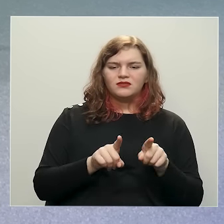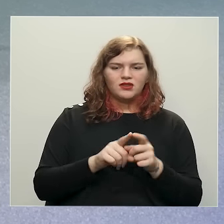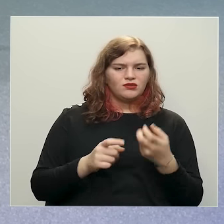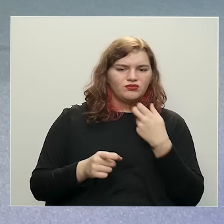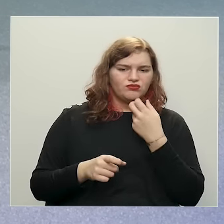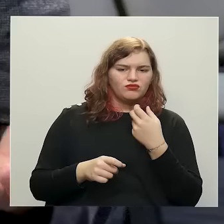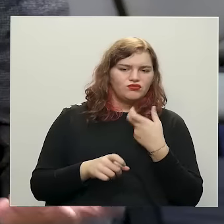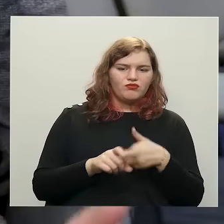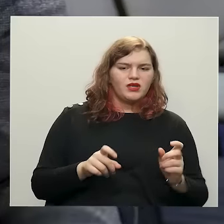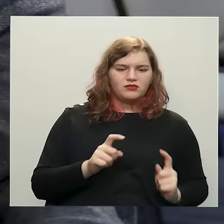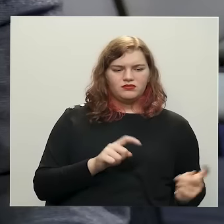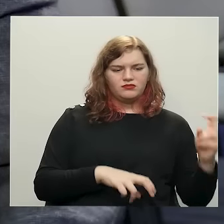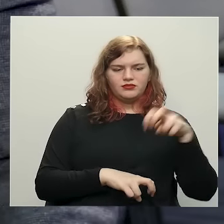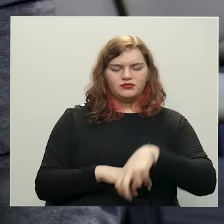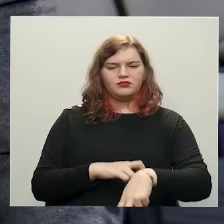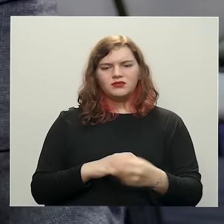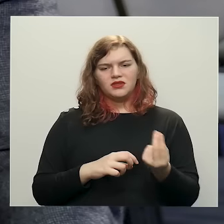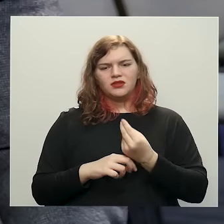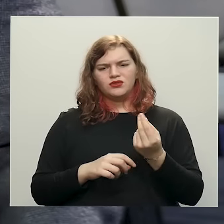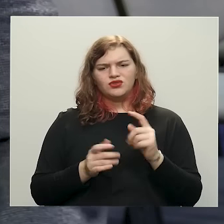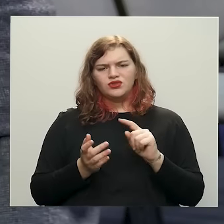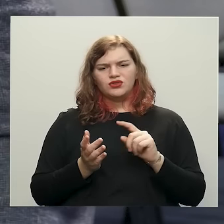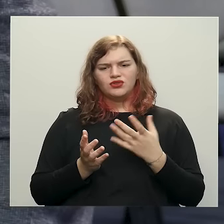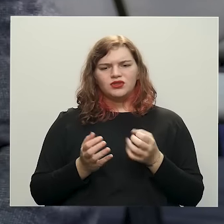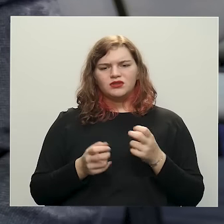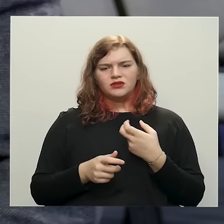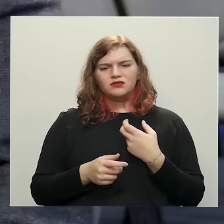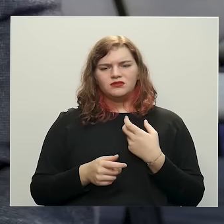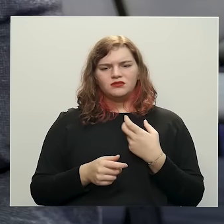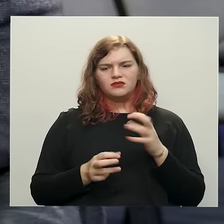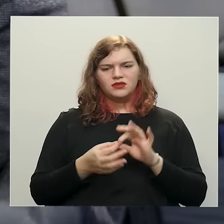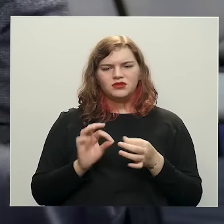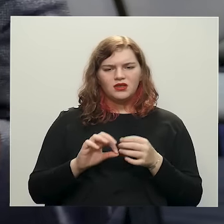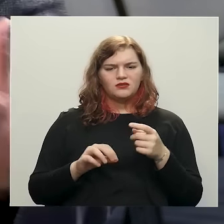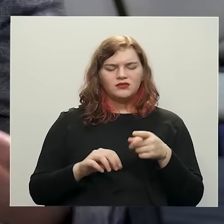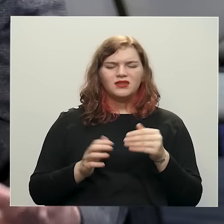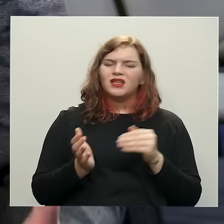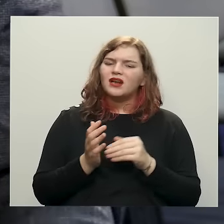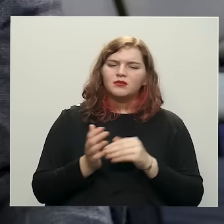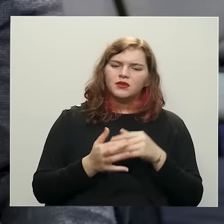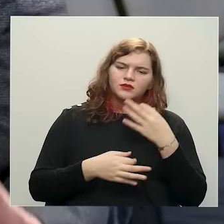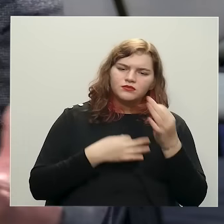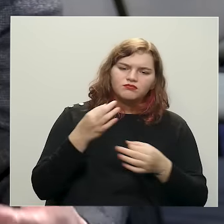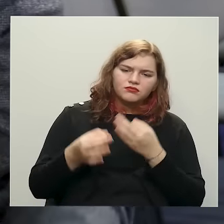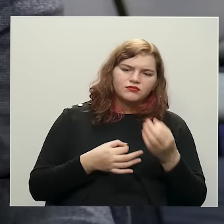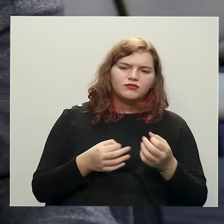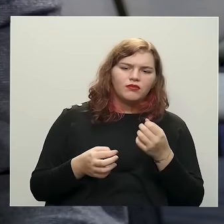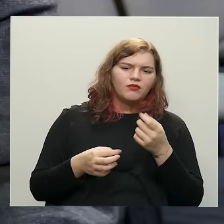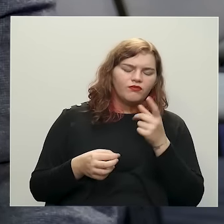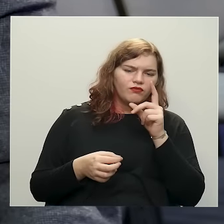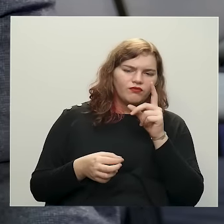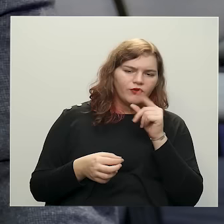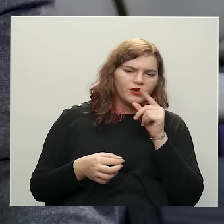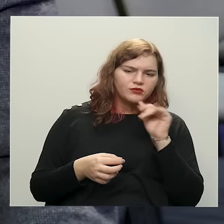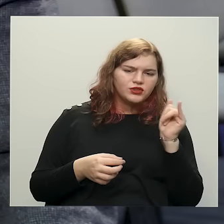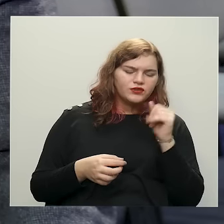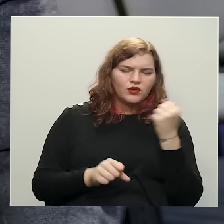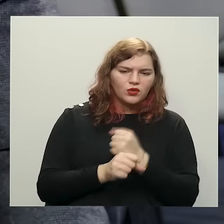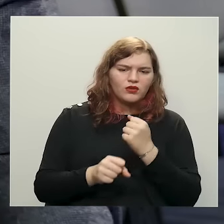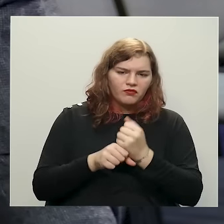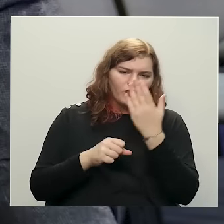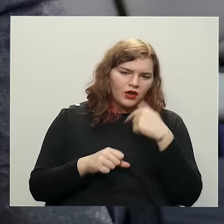putea să intrați. Și zic, ce înseamnă asta? Trebuie să aveți o mărturisire, trebuie să aveți o stare de vorbă cu unul dintre lucrătorii din față.